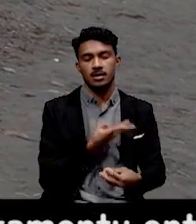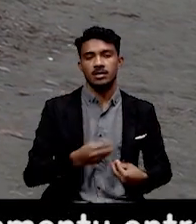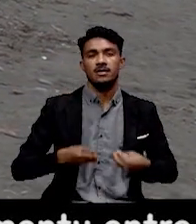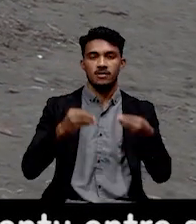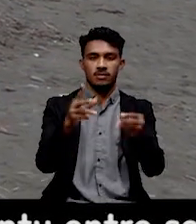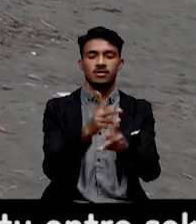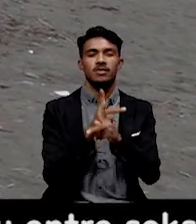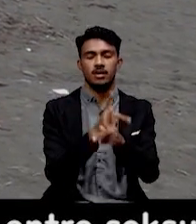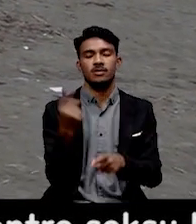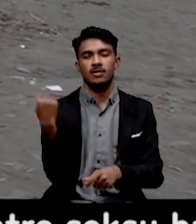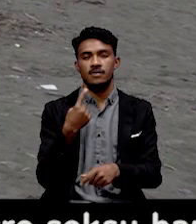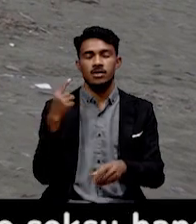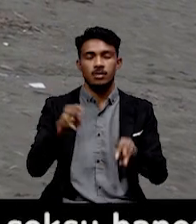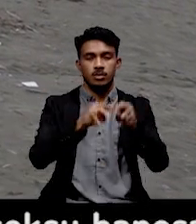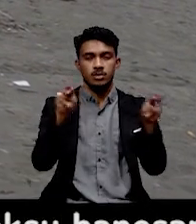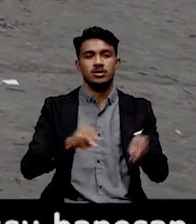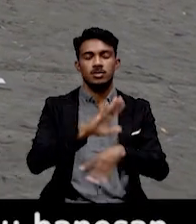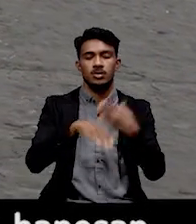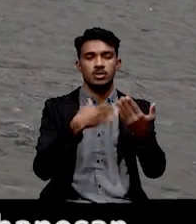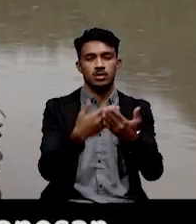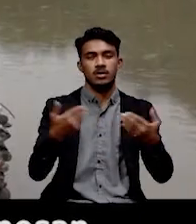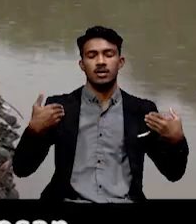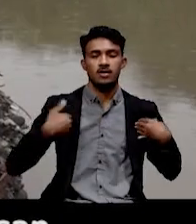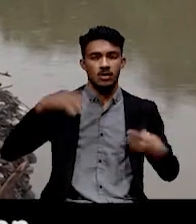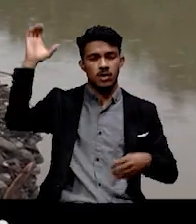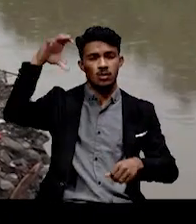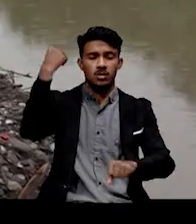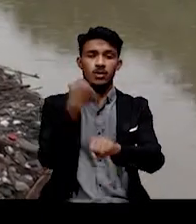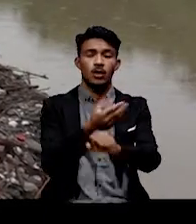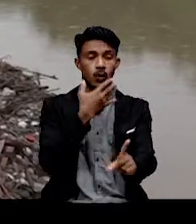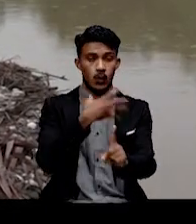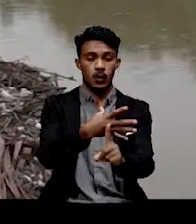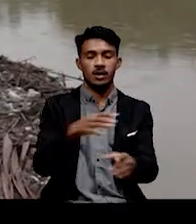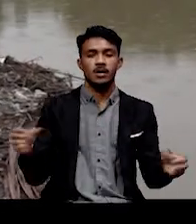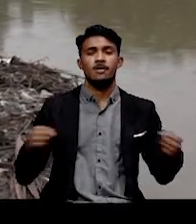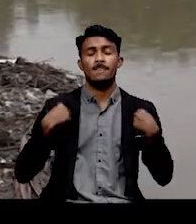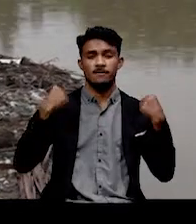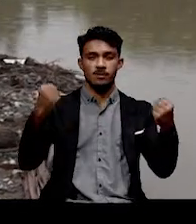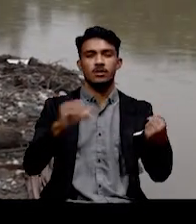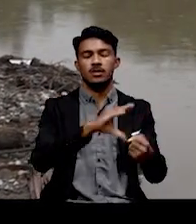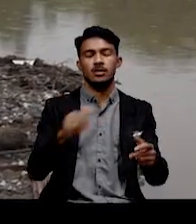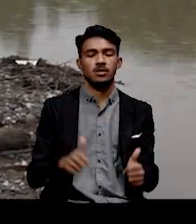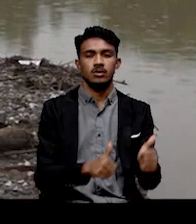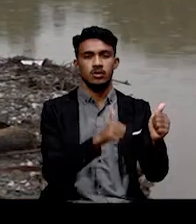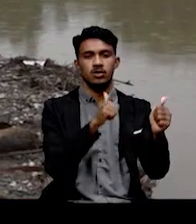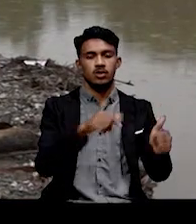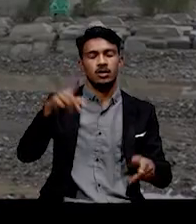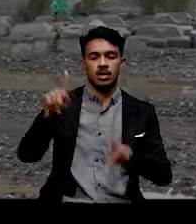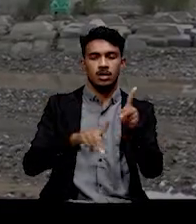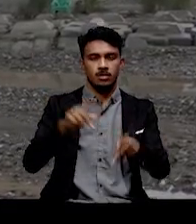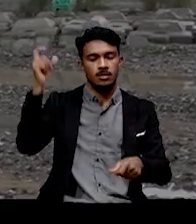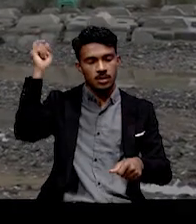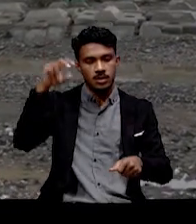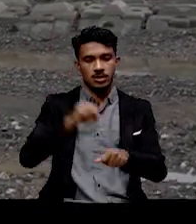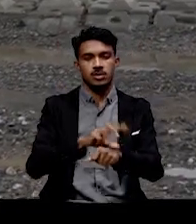ini. Munisipu hirak nebe se acontece udan ho aning intensidade forte, tuir komunikadu husti Direção